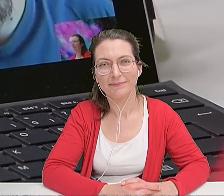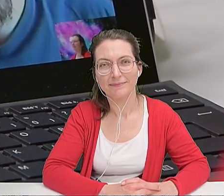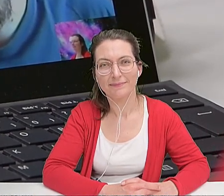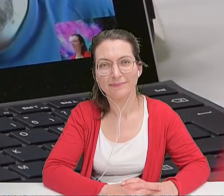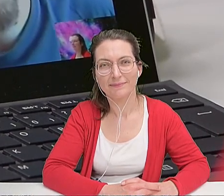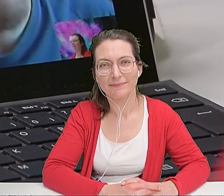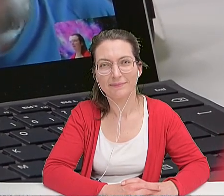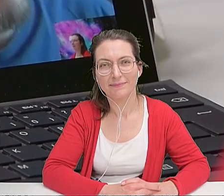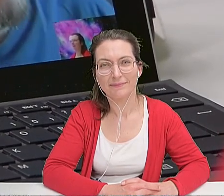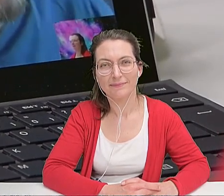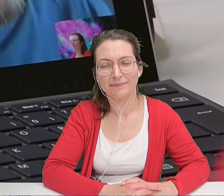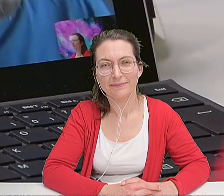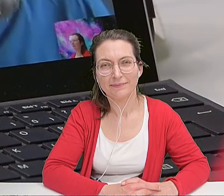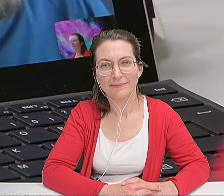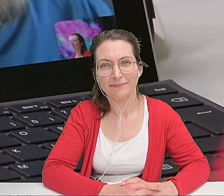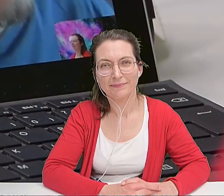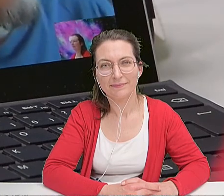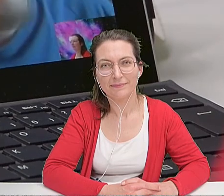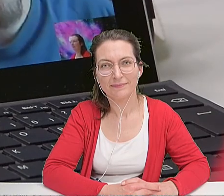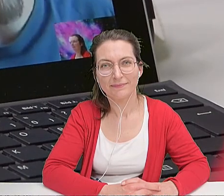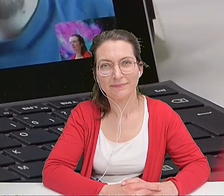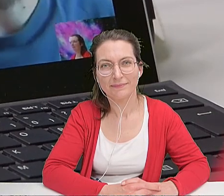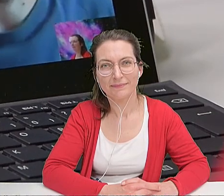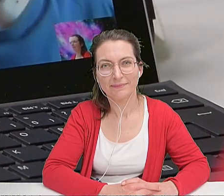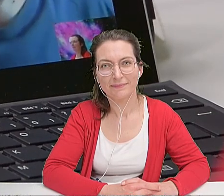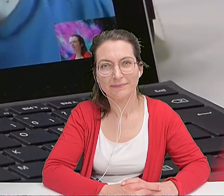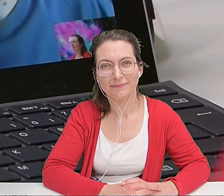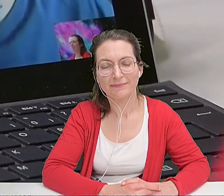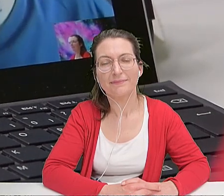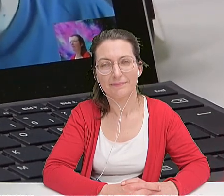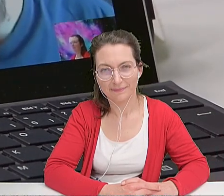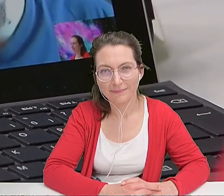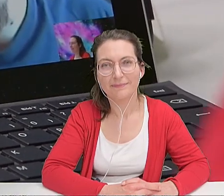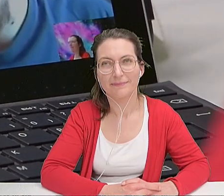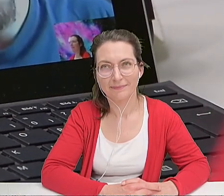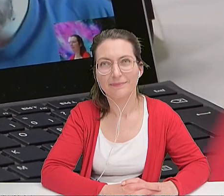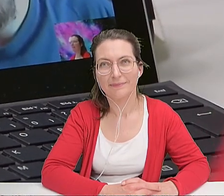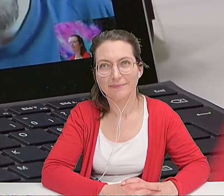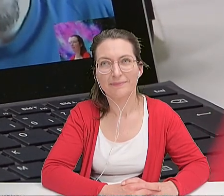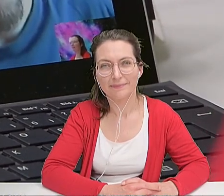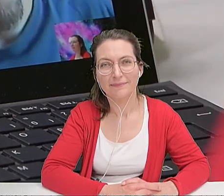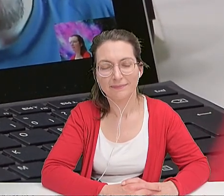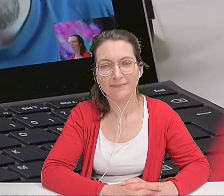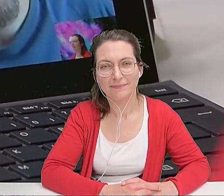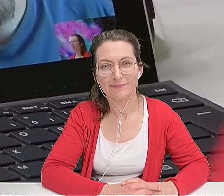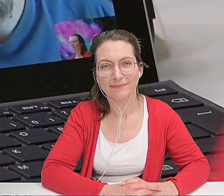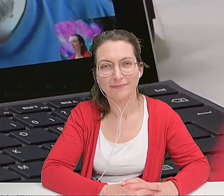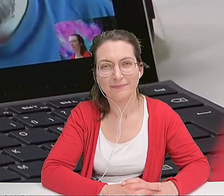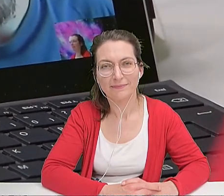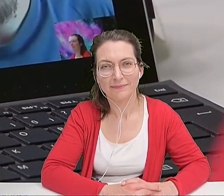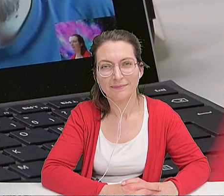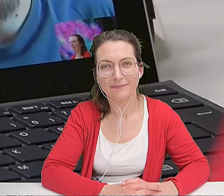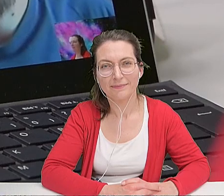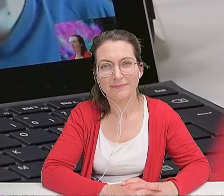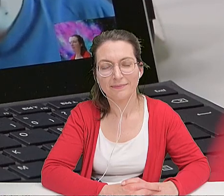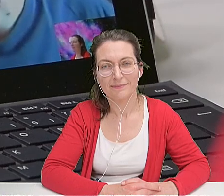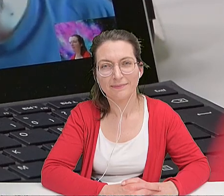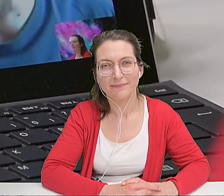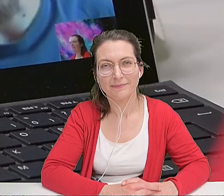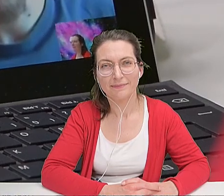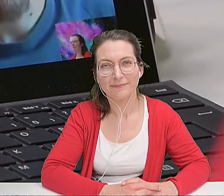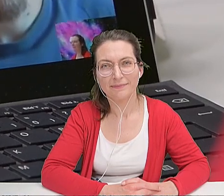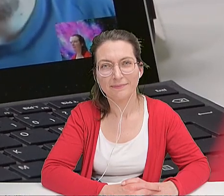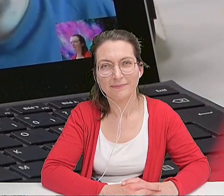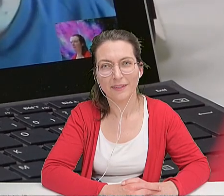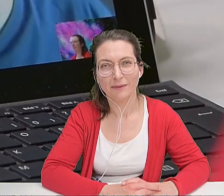rauszufinden, wie viel Einfluss das eigentlich in unser tägliches Leben hat, wie viel von unserem Leben dadurch bestimmt